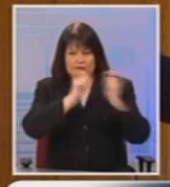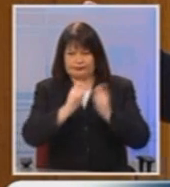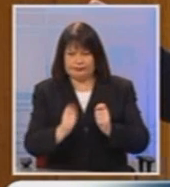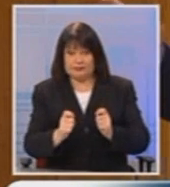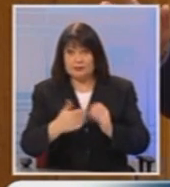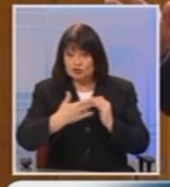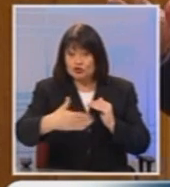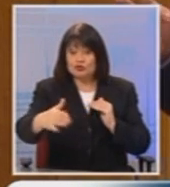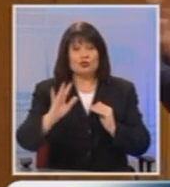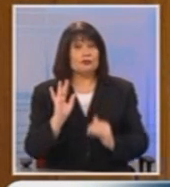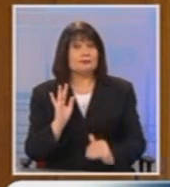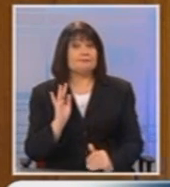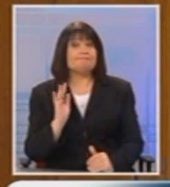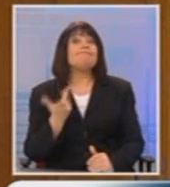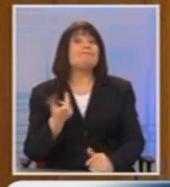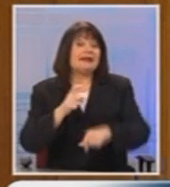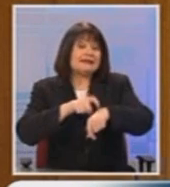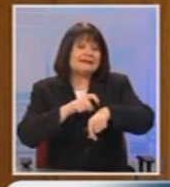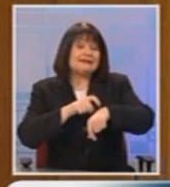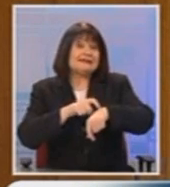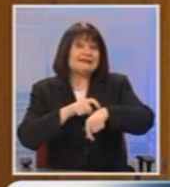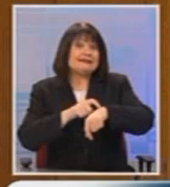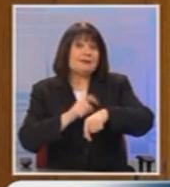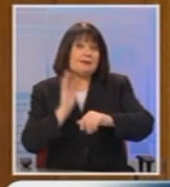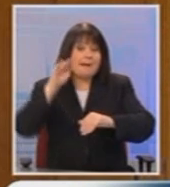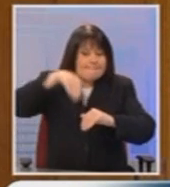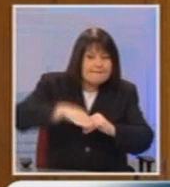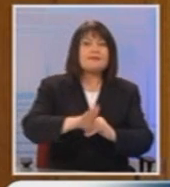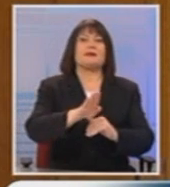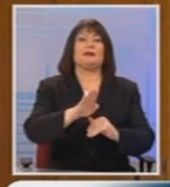αλλαγών, έρχεται μια στιγμή, μια καμπή